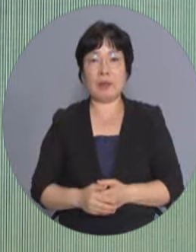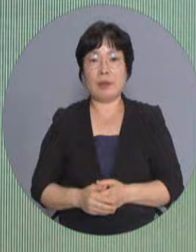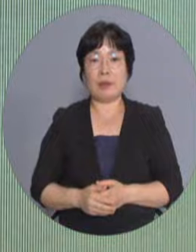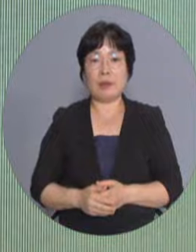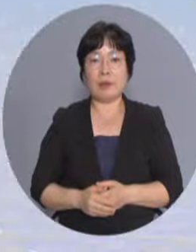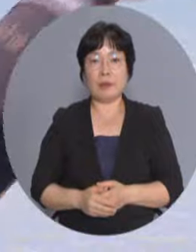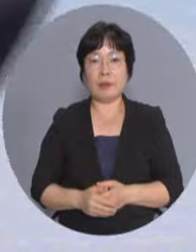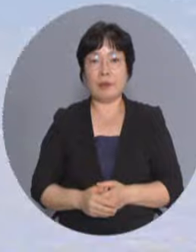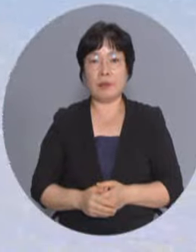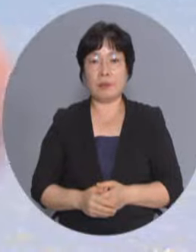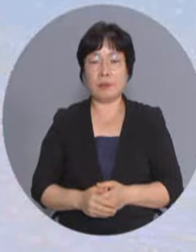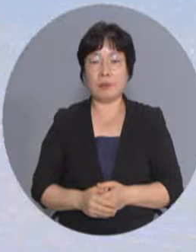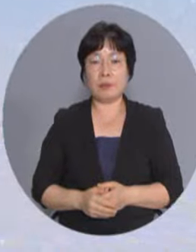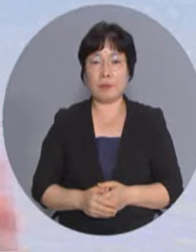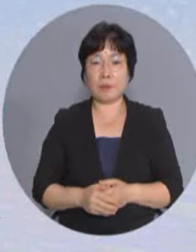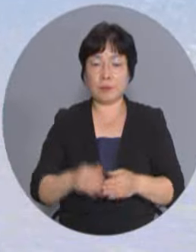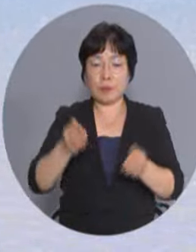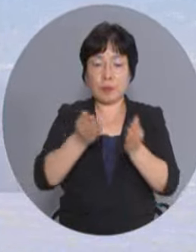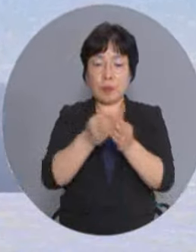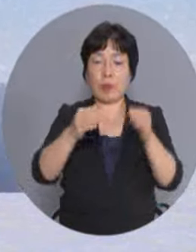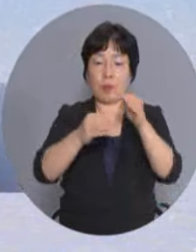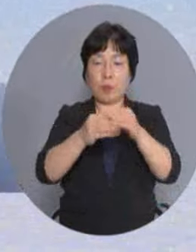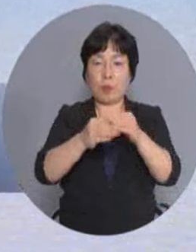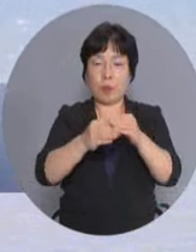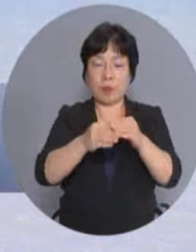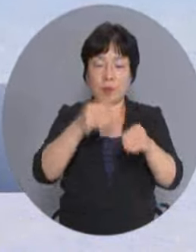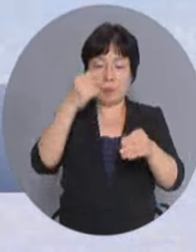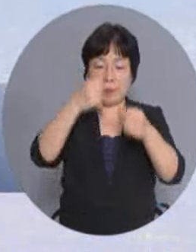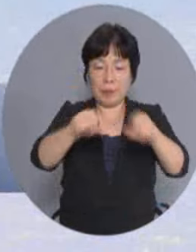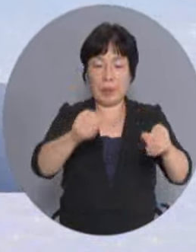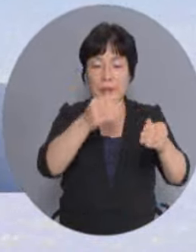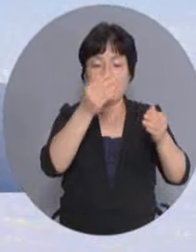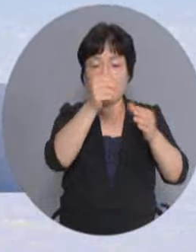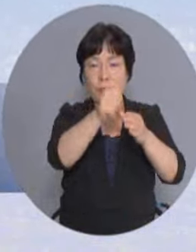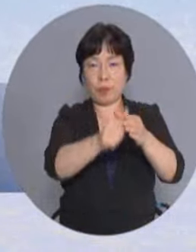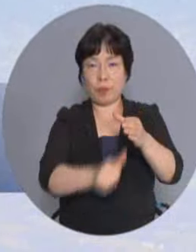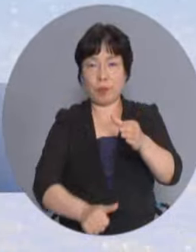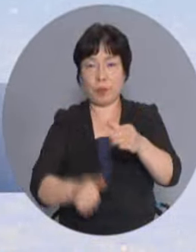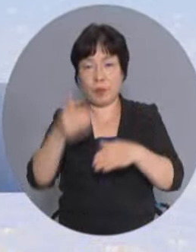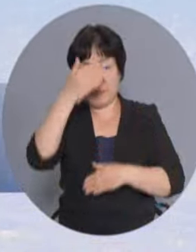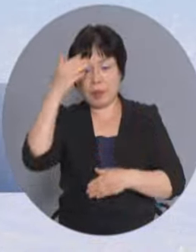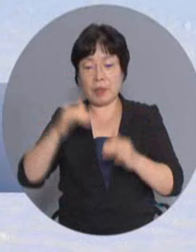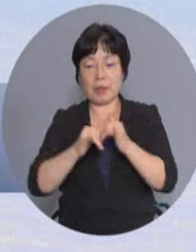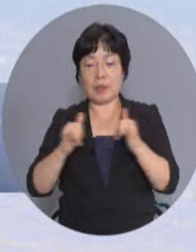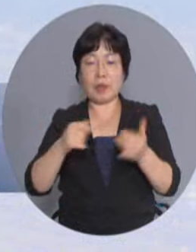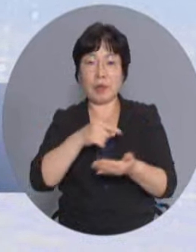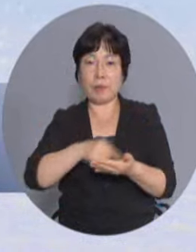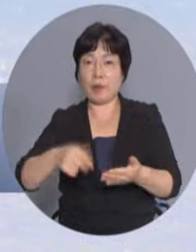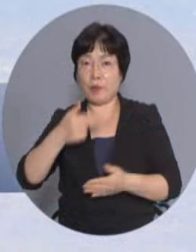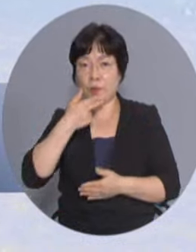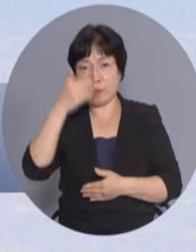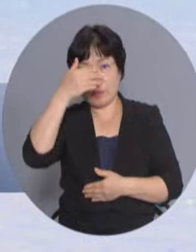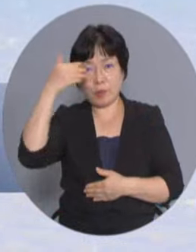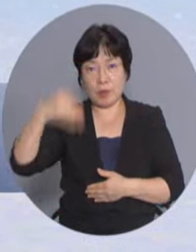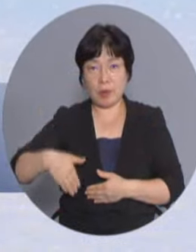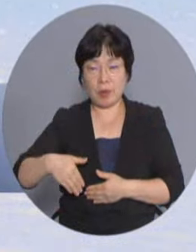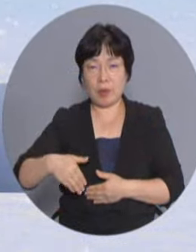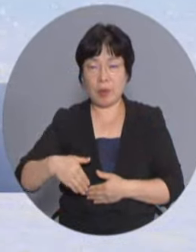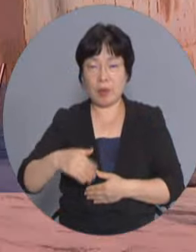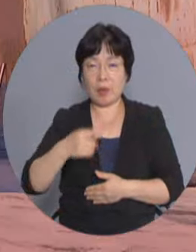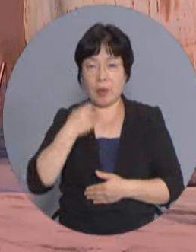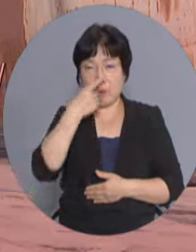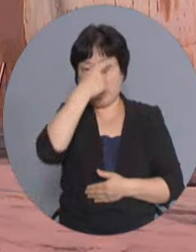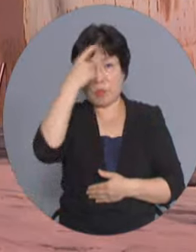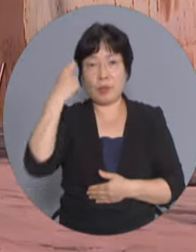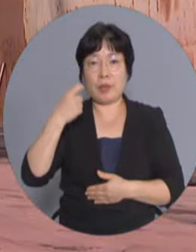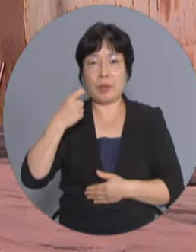쓸어내렸습니다 상판이 다 뜯겨져 가지고 물속에 잠겨 있더라고 그 다행히 인사사고가 안 났으니까 괜찮지만은 큰 사고 날 뻔했잖아요